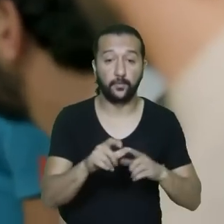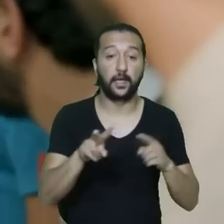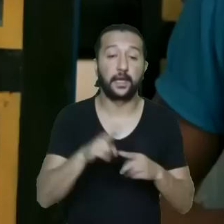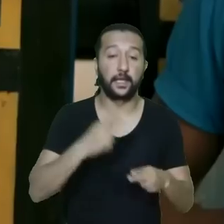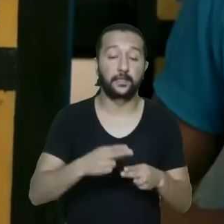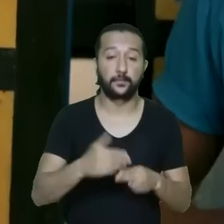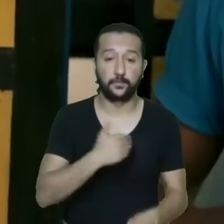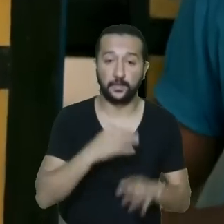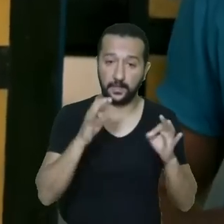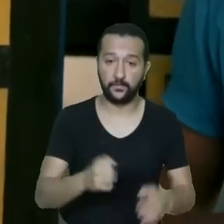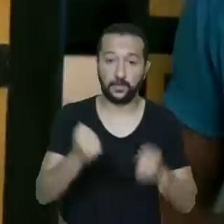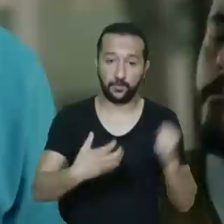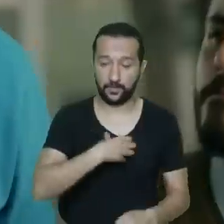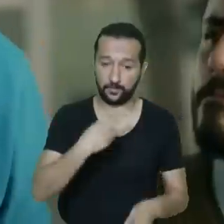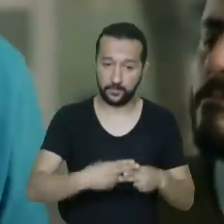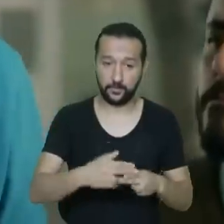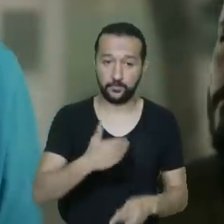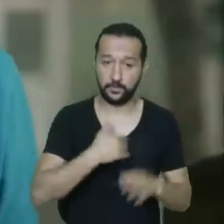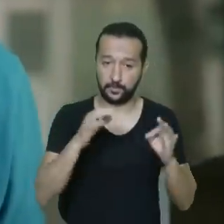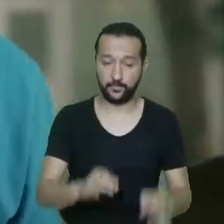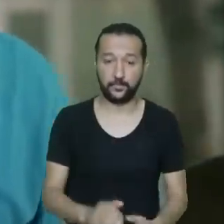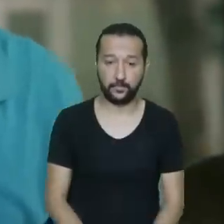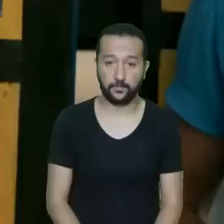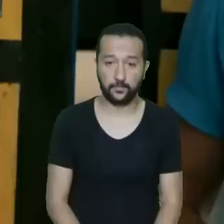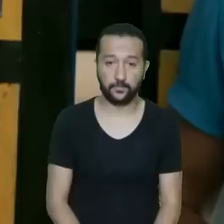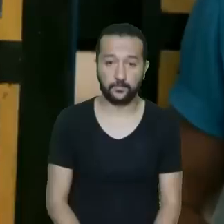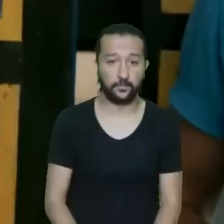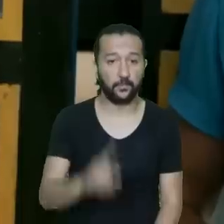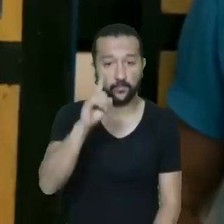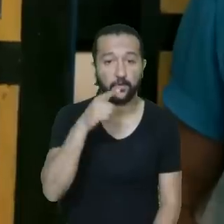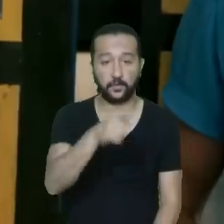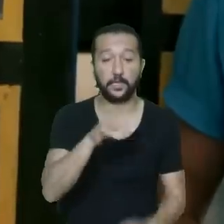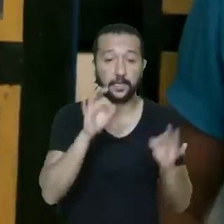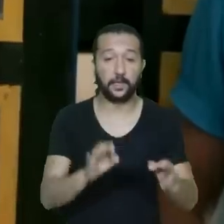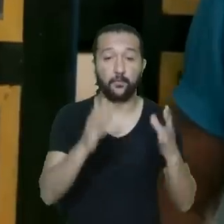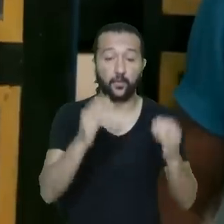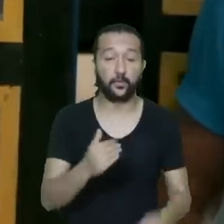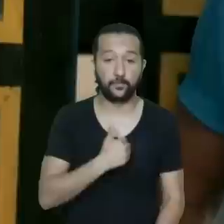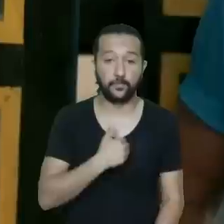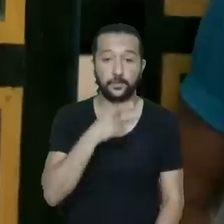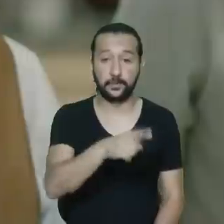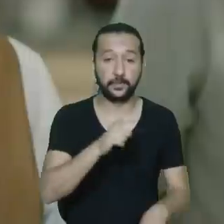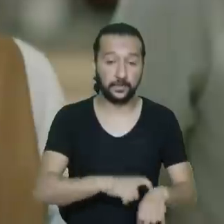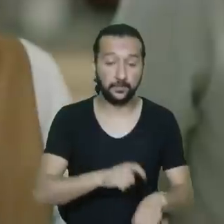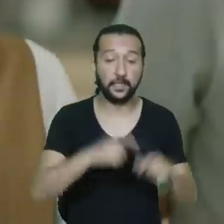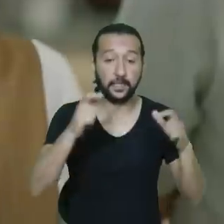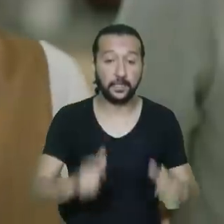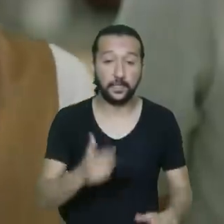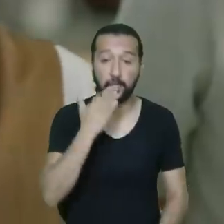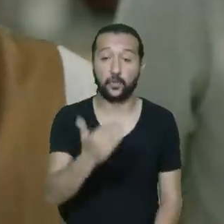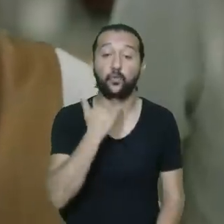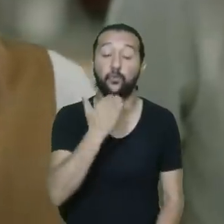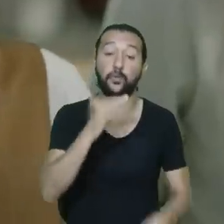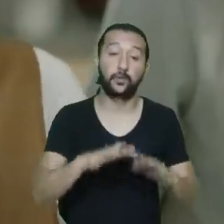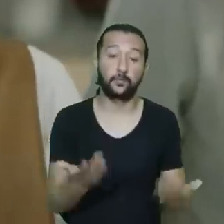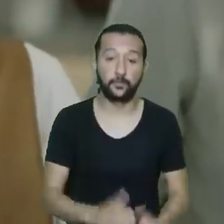Gara. Evet, arab benim üstümü, benim üstümü. Vallahi sizi tam olarak biz zamanını, yerini